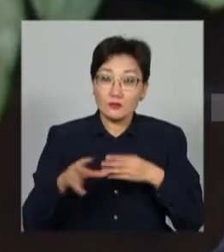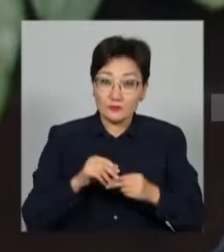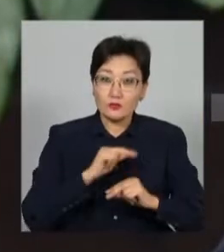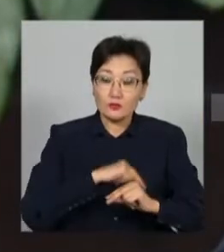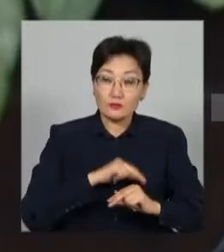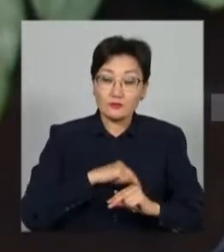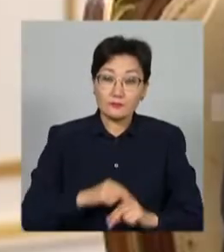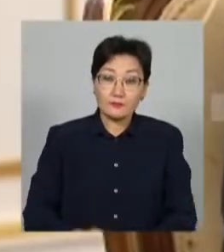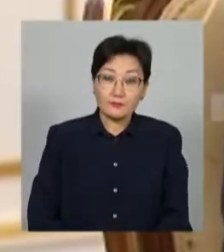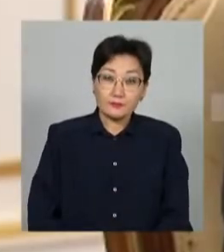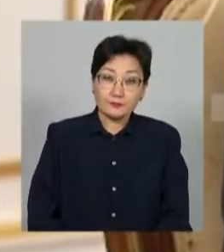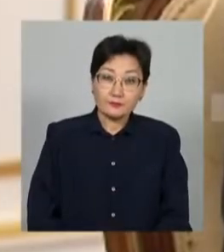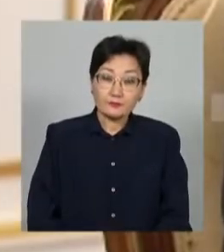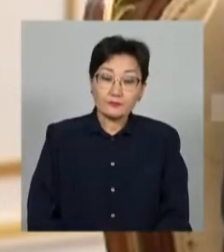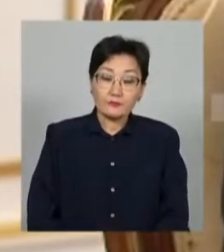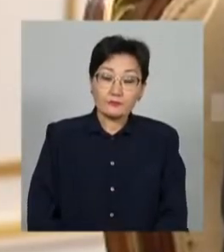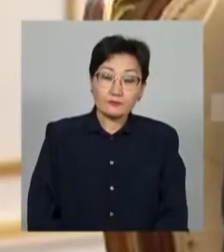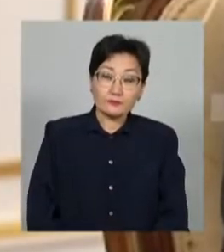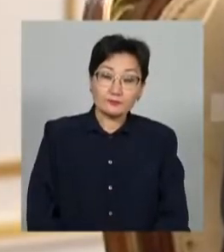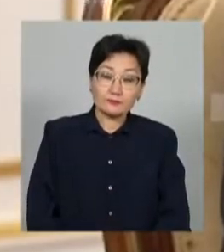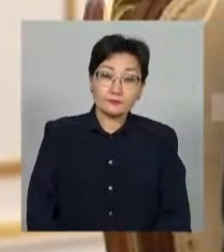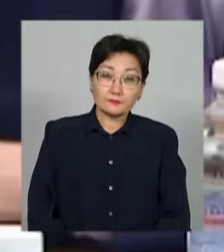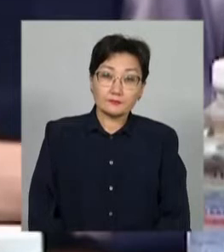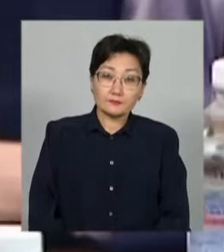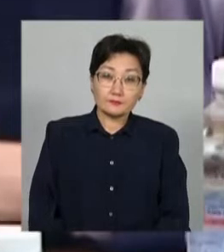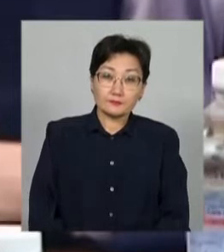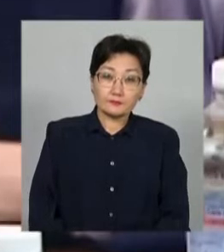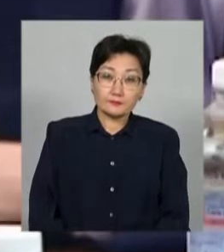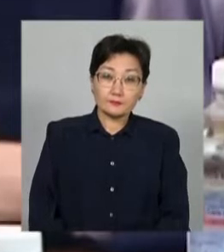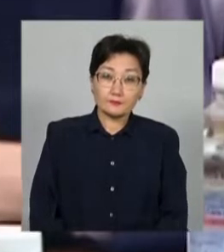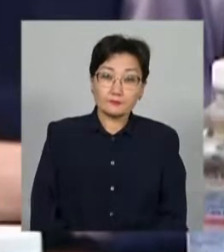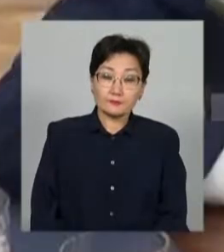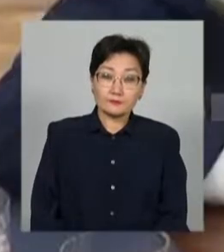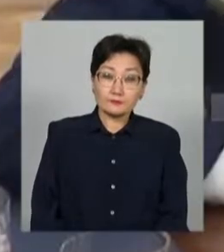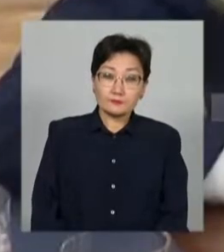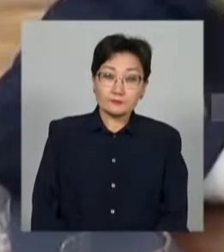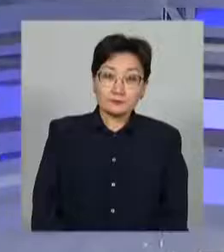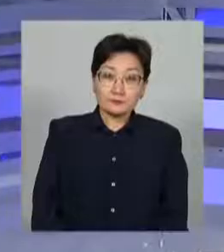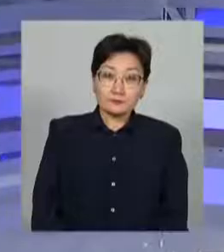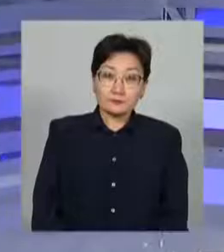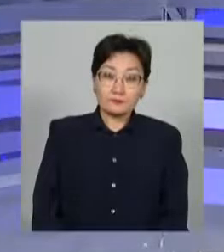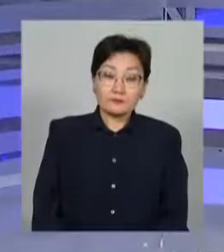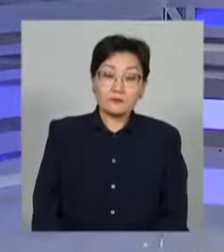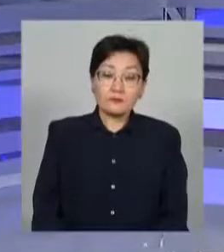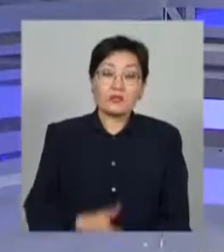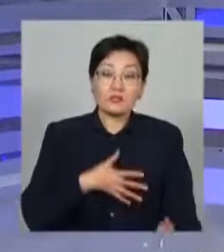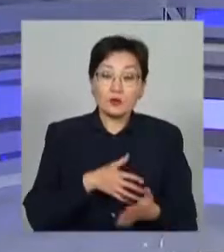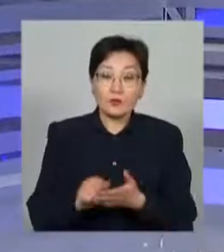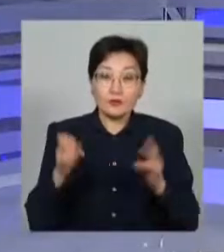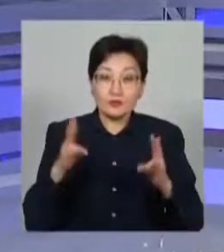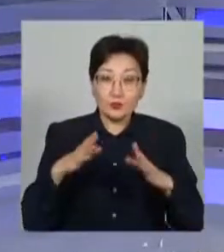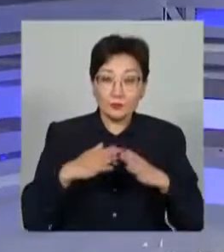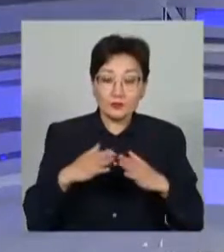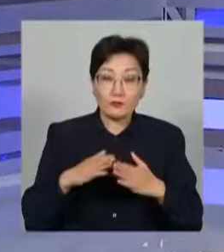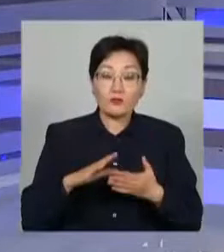взаимовыгодное сотрудничество. Рустам Аралбаев, Асылбек Туйбек, Ринат Утеев, телеканал «Алматы». Снос аварийных зданий,